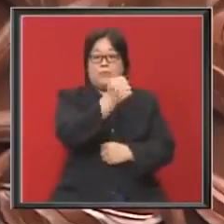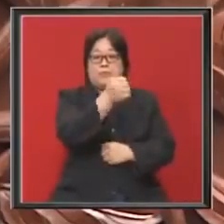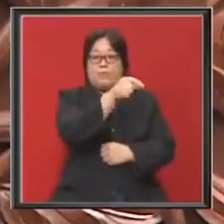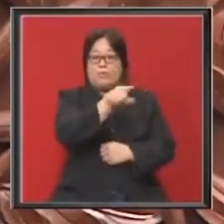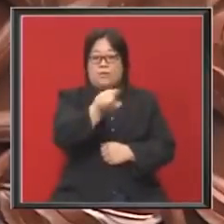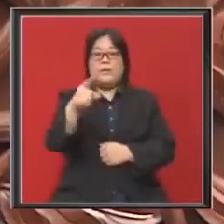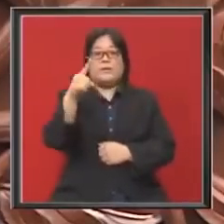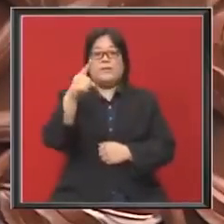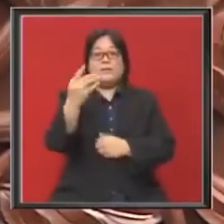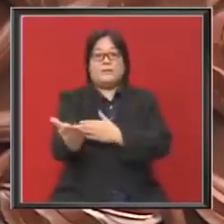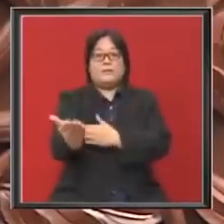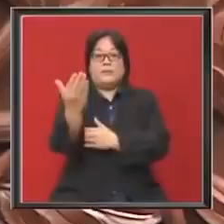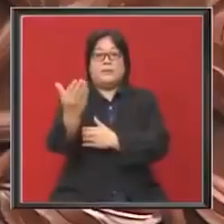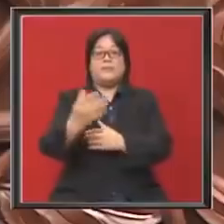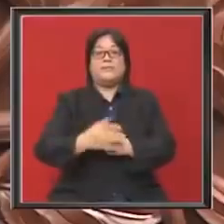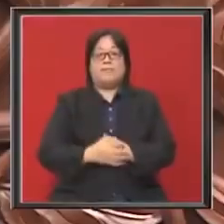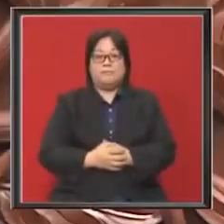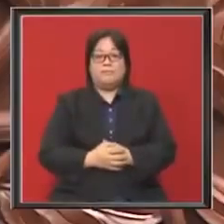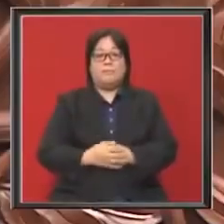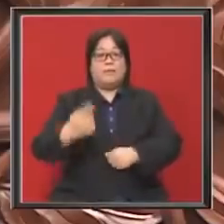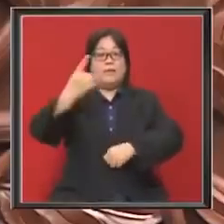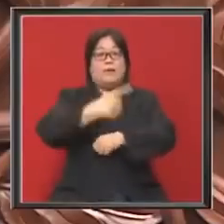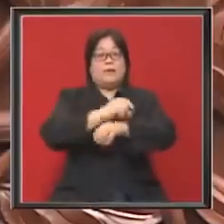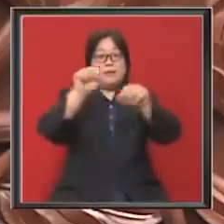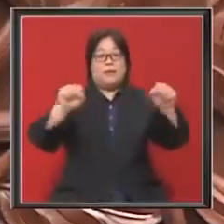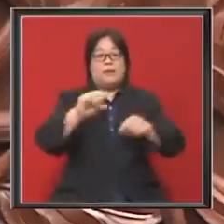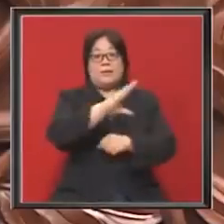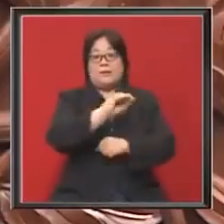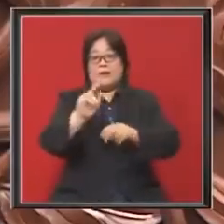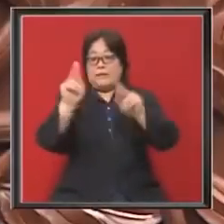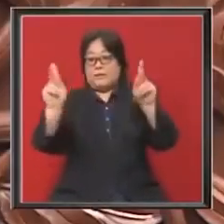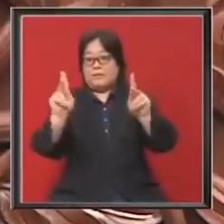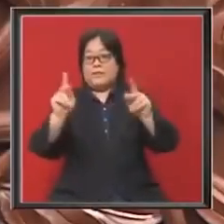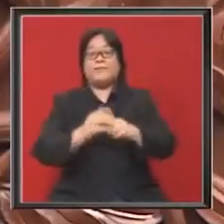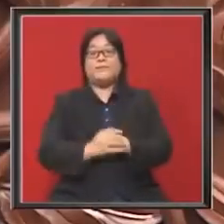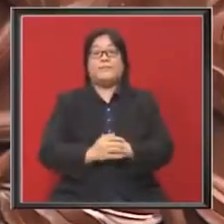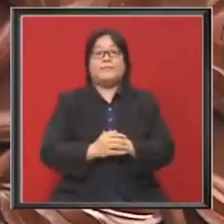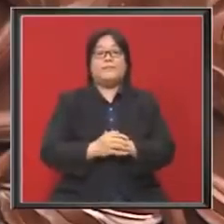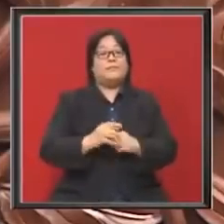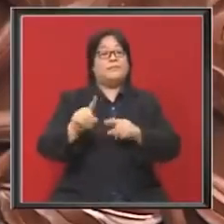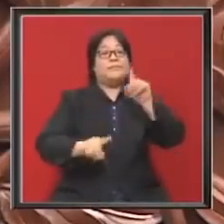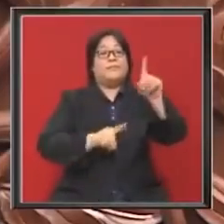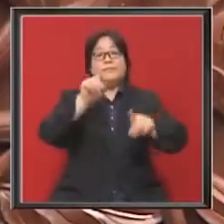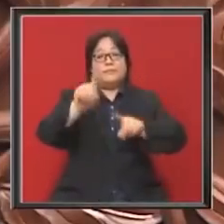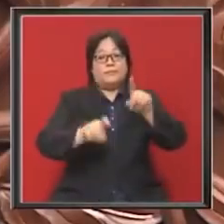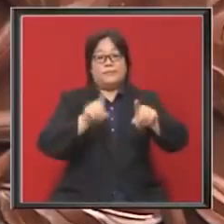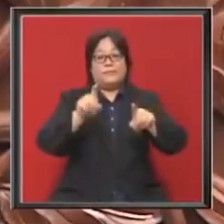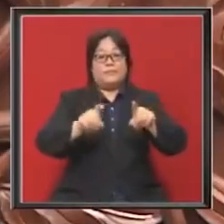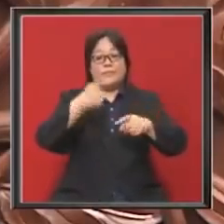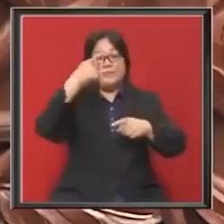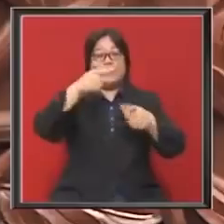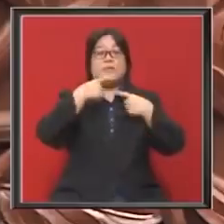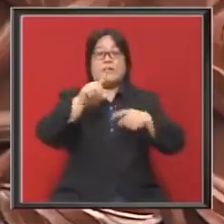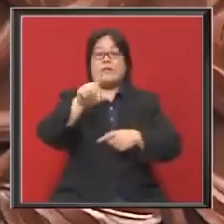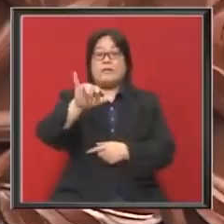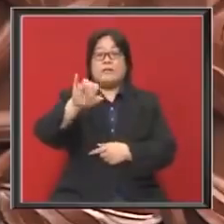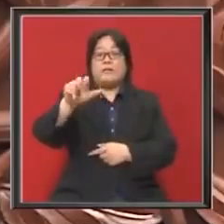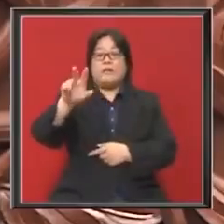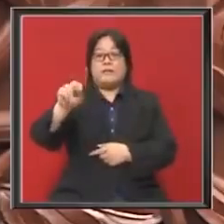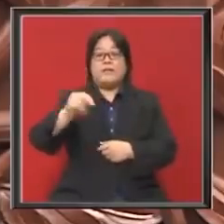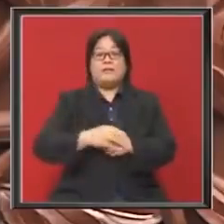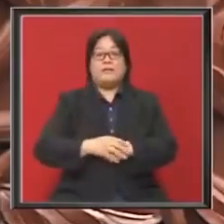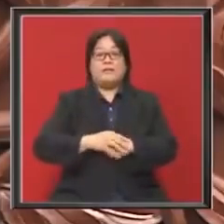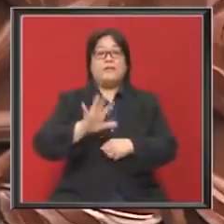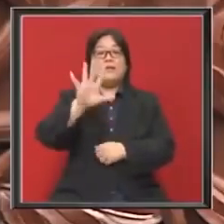hingga 11 pagi pada hari Selasa dan Kamis sesi pertanyaan-pertanyaan bagi jawab lisan